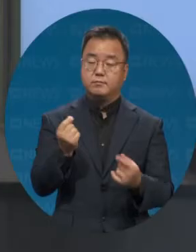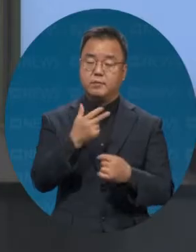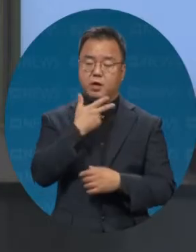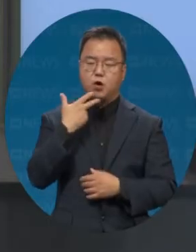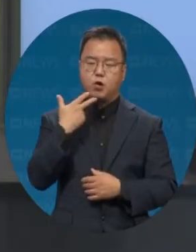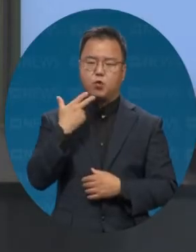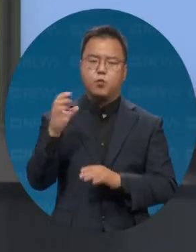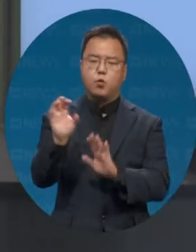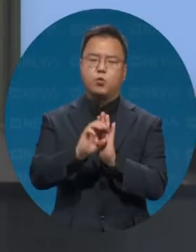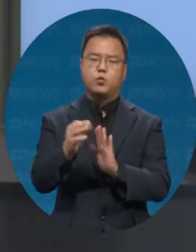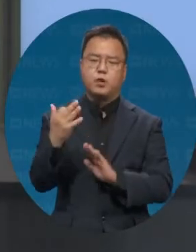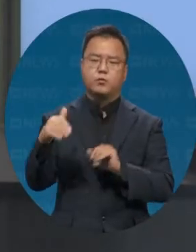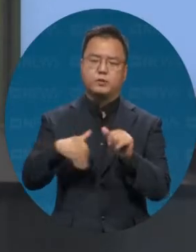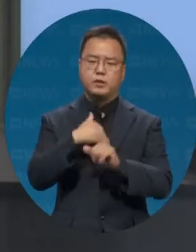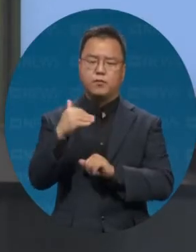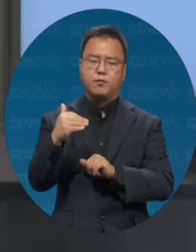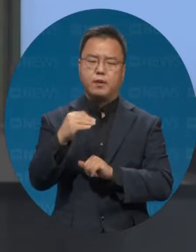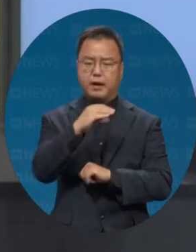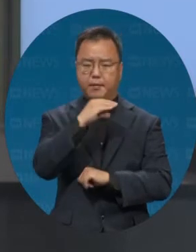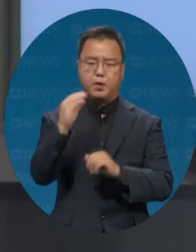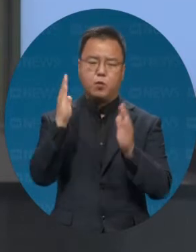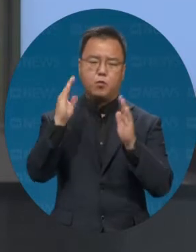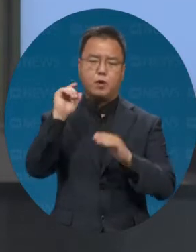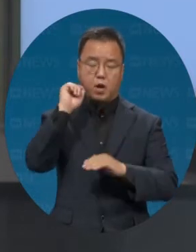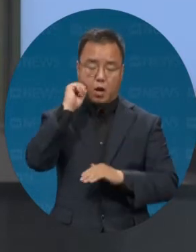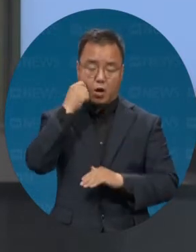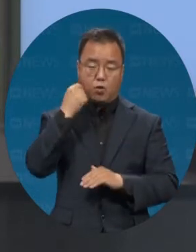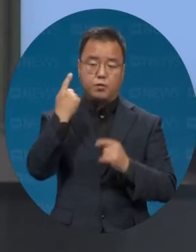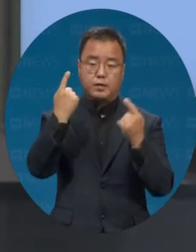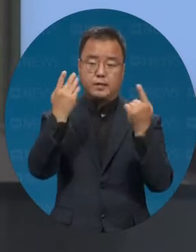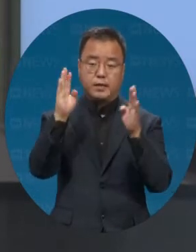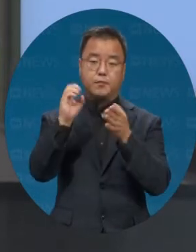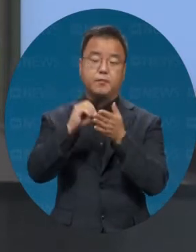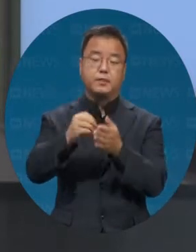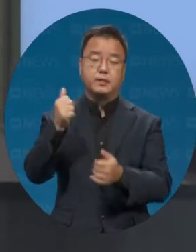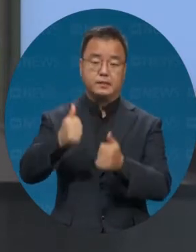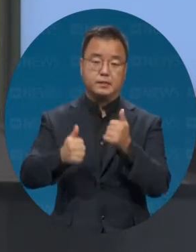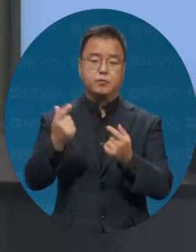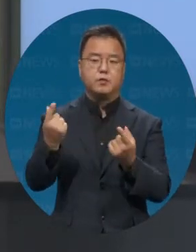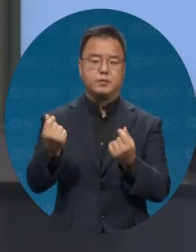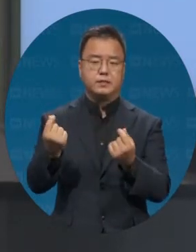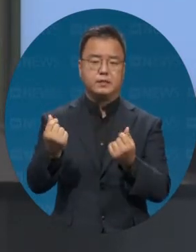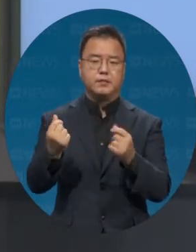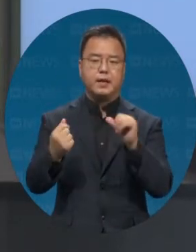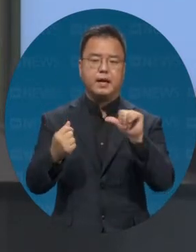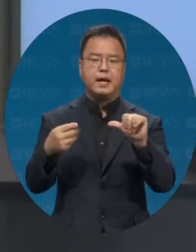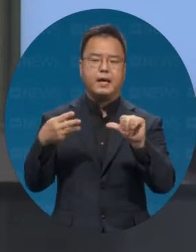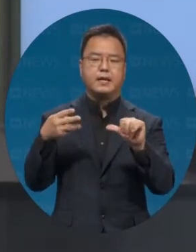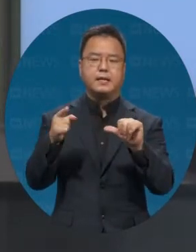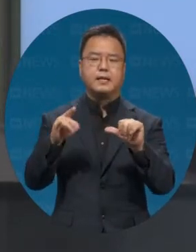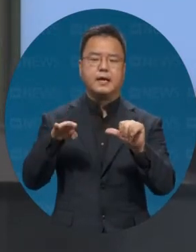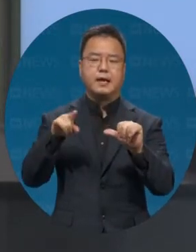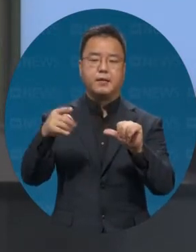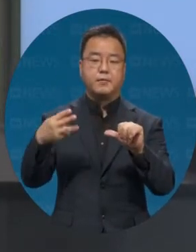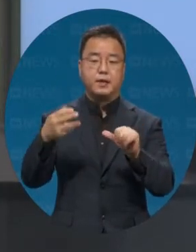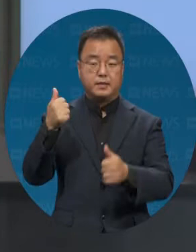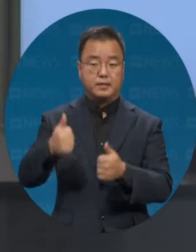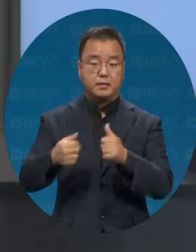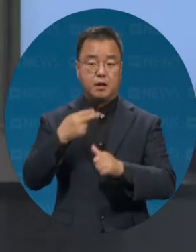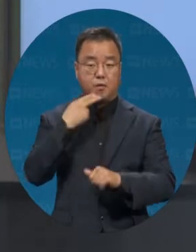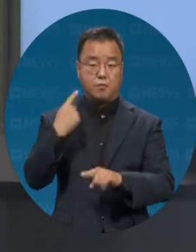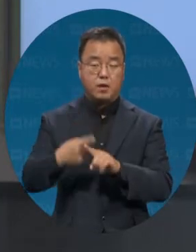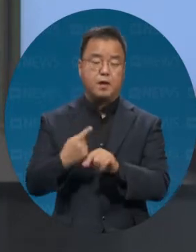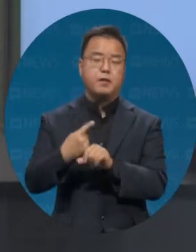제대로 된 학습이 열애와 지난 2년간 우리의 수능시험 기억인 a 레벨 테스트를 채 되지 않아 짜는 예 이에 레벨 테스트가 내년부터는 다시